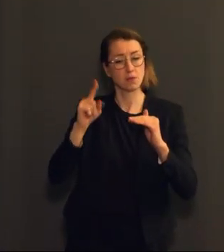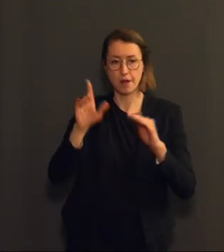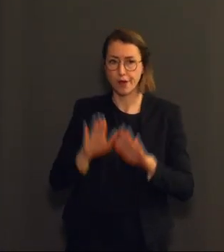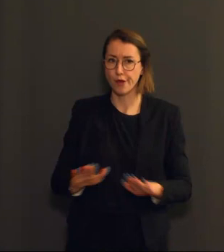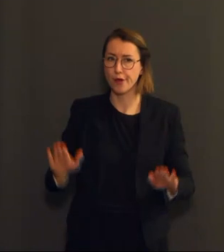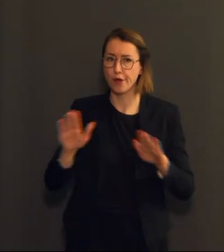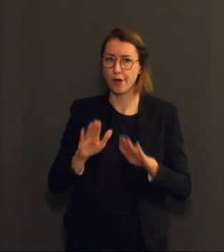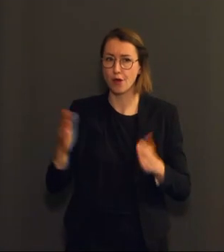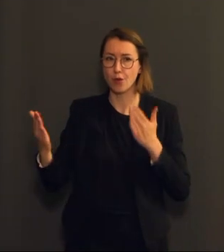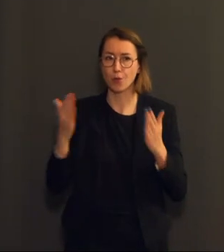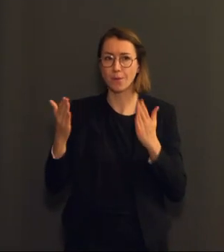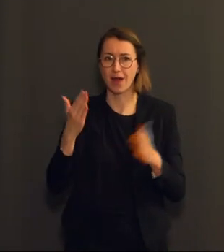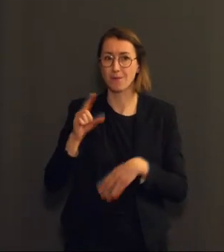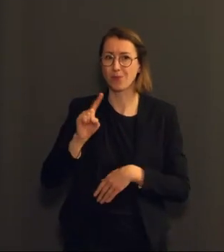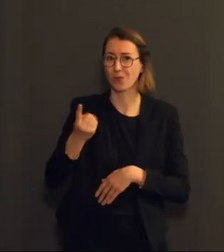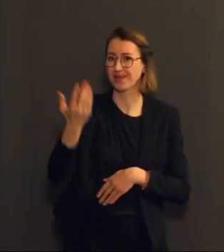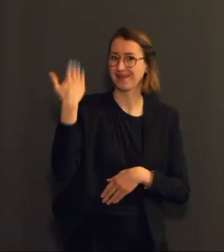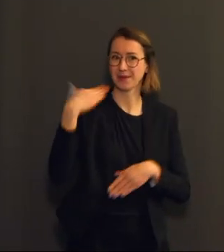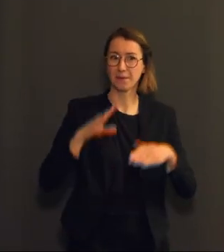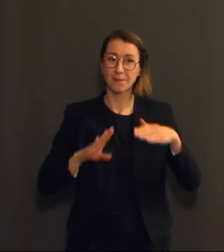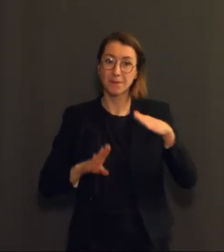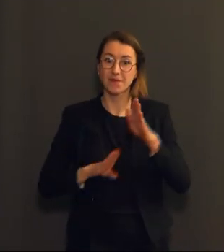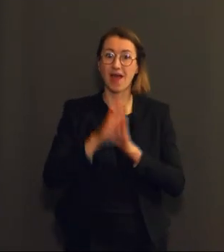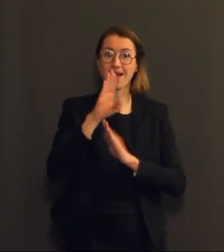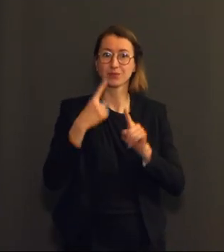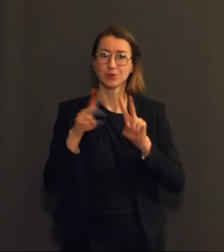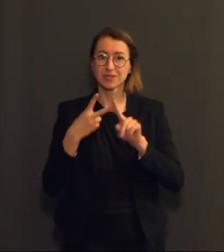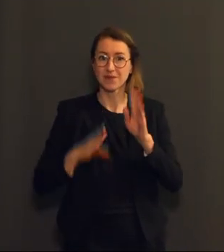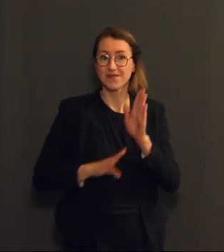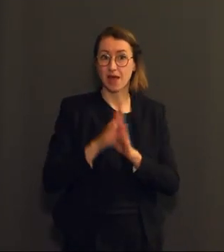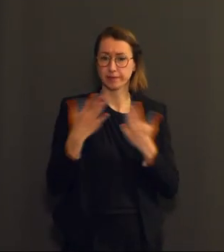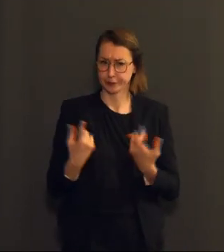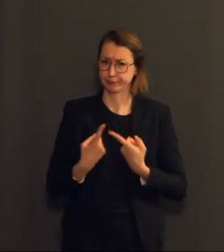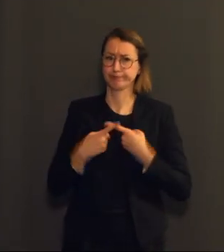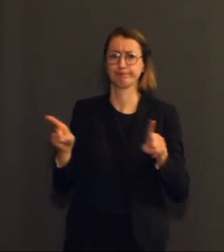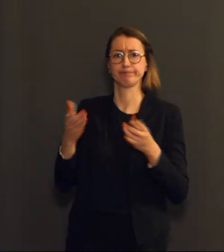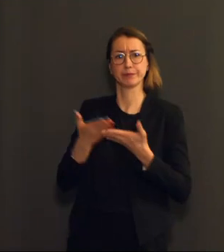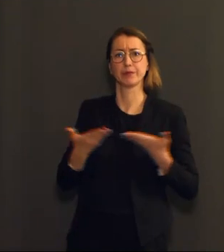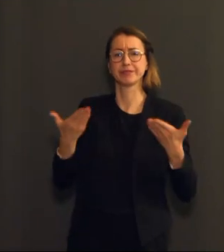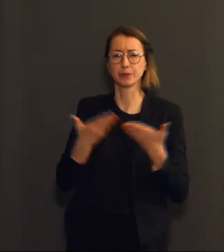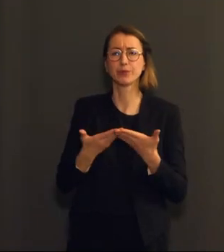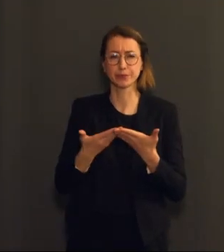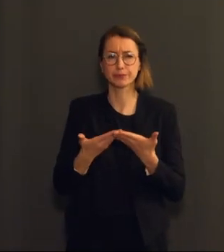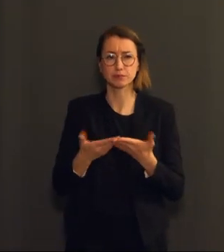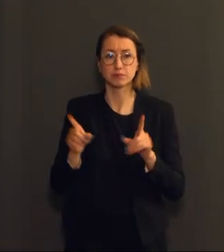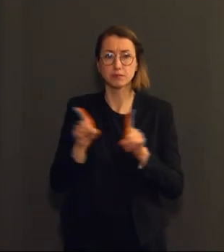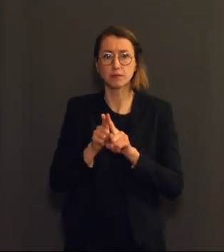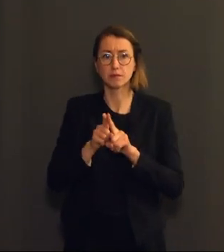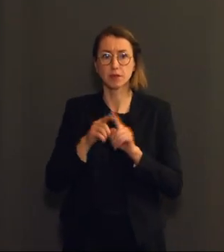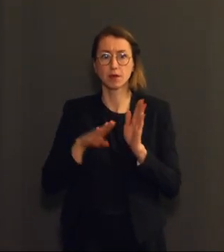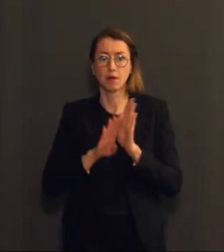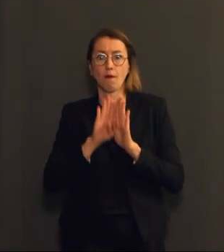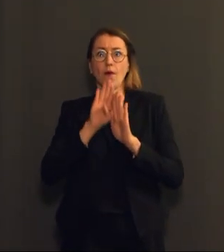première et deuxième vague, très nettes, très marquées. On est sur une sorte de colline un peu arrondie, si on peut